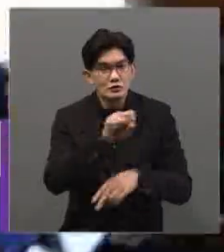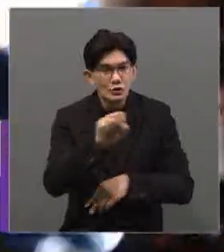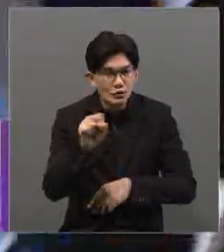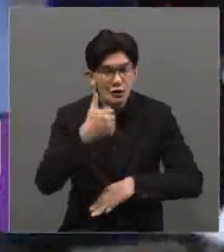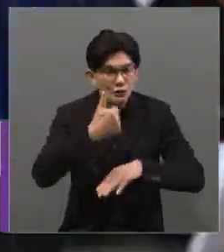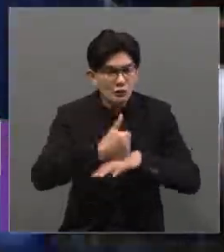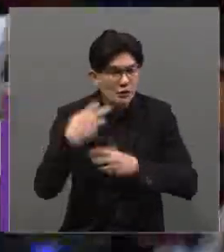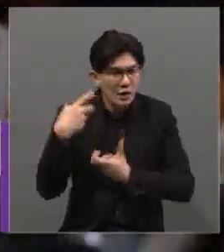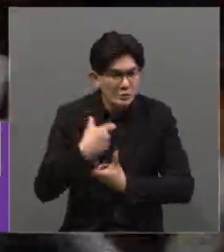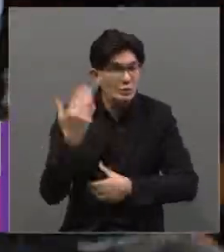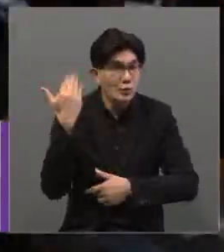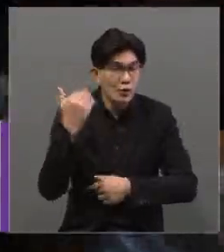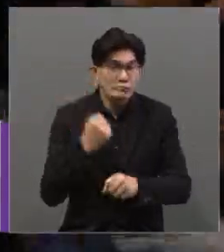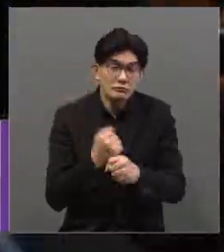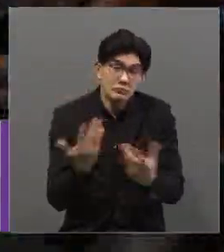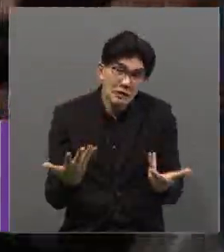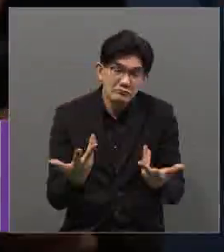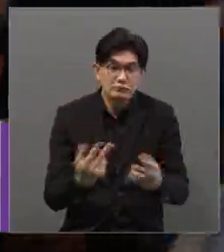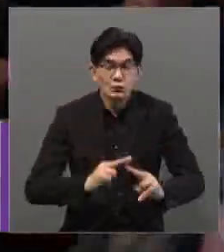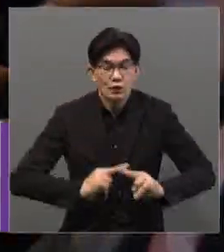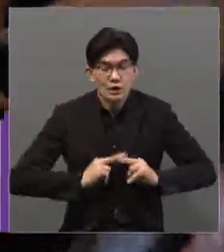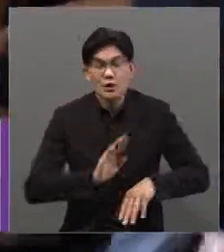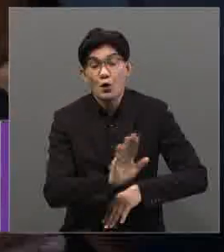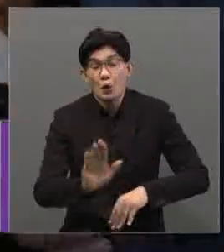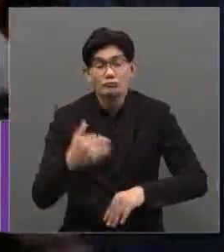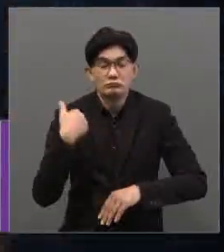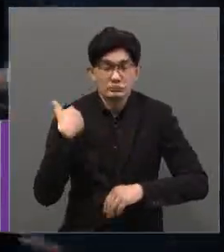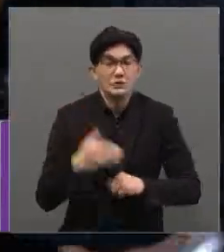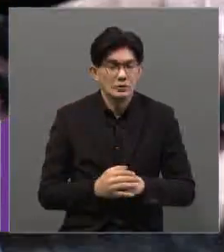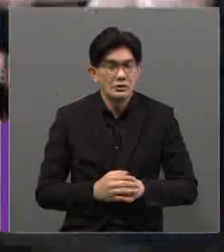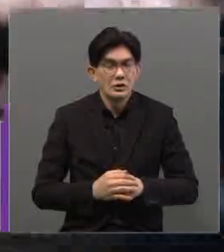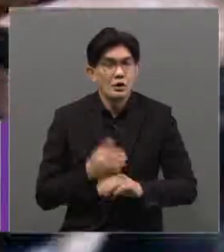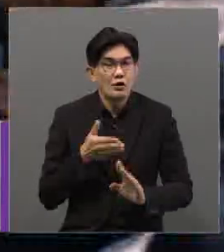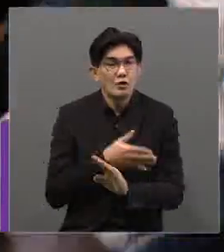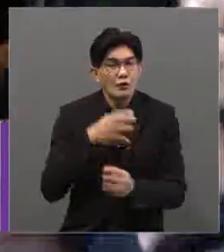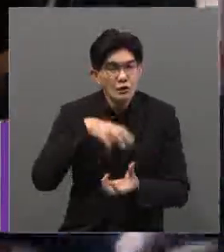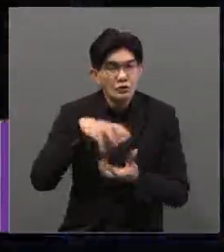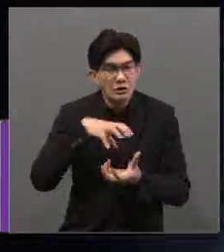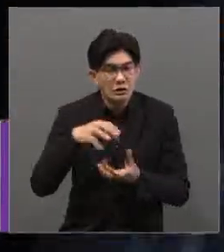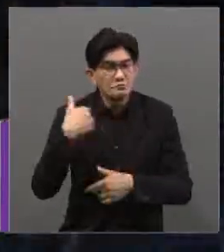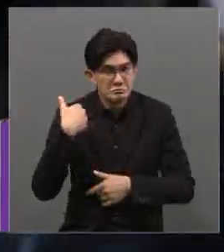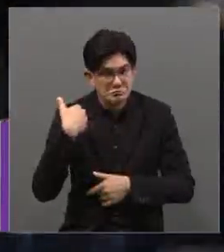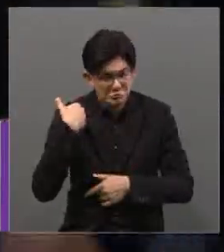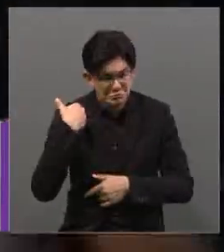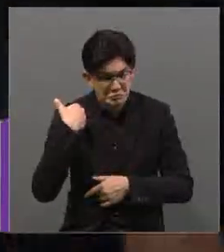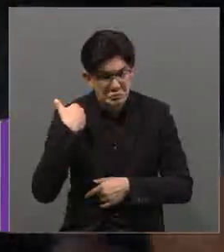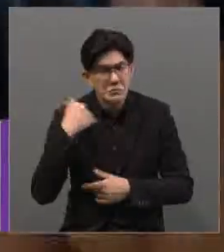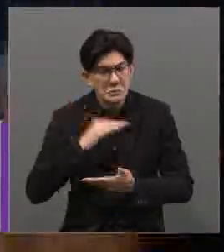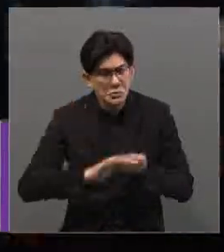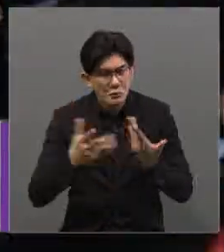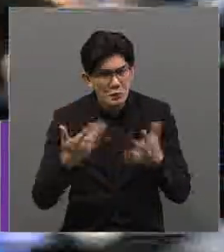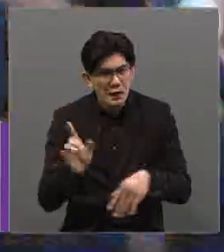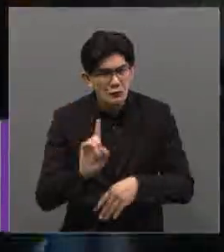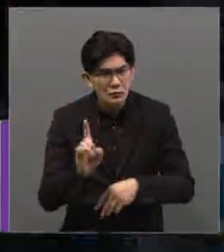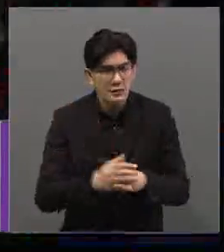หัวหน้าพรรคประชาธิปัตย์มองว่าเป็นเรื่องส่วนตัวซึ่งก่อนหน้านี้ก็มีการแถลงจากหัวหน้าพรรคและโฆษกพรรคไปแล้วว่